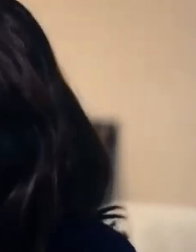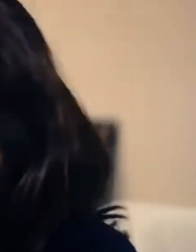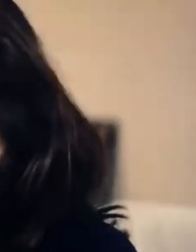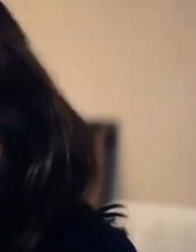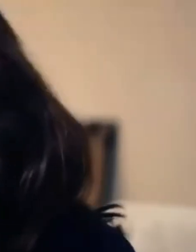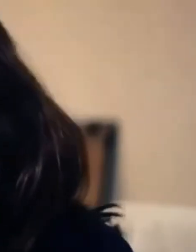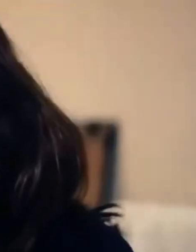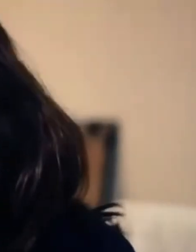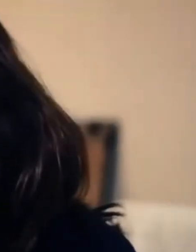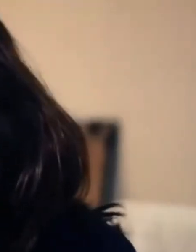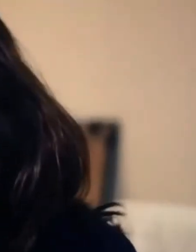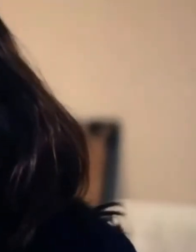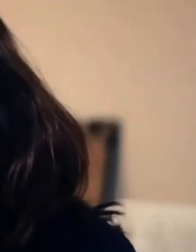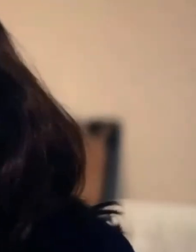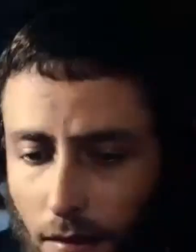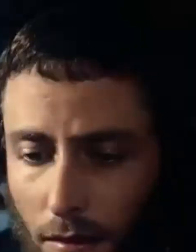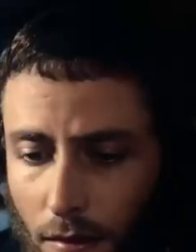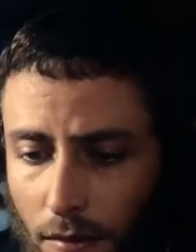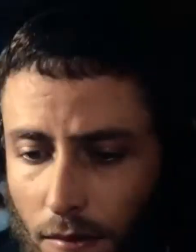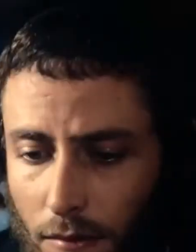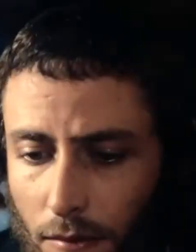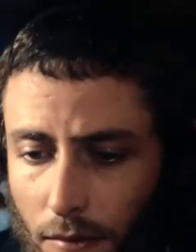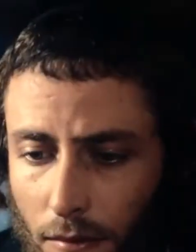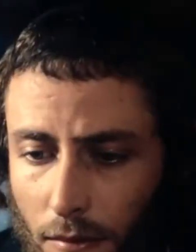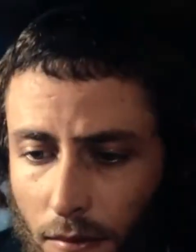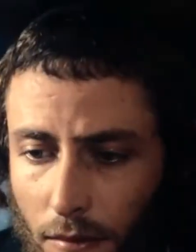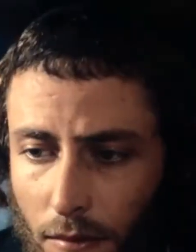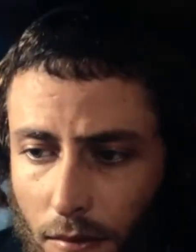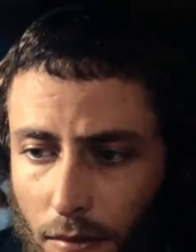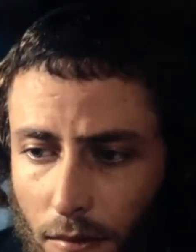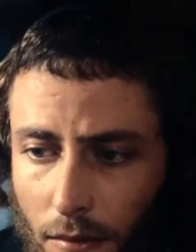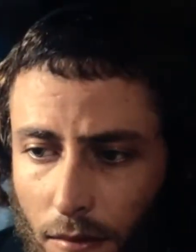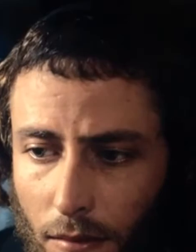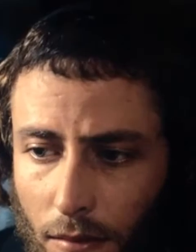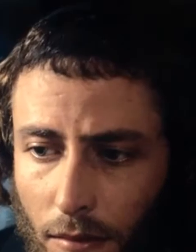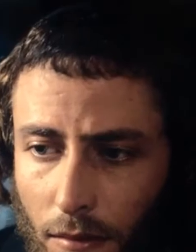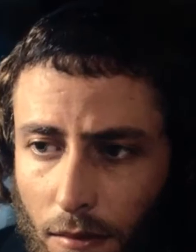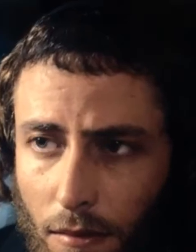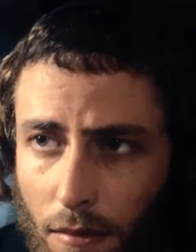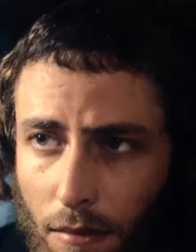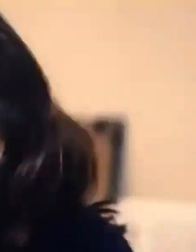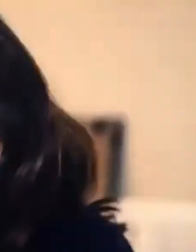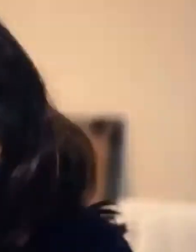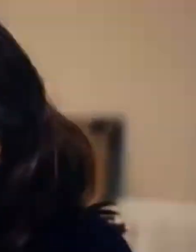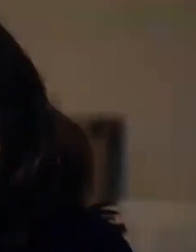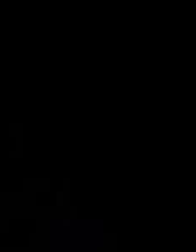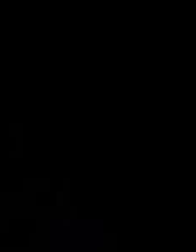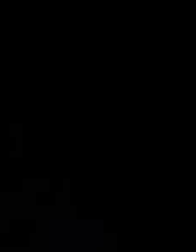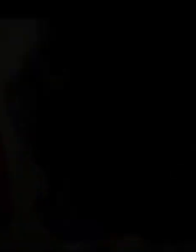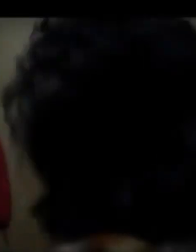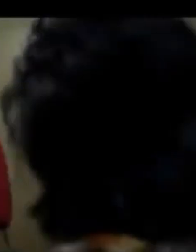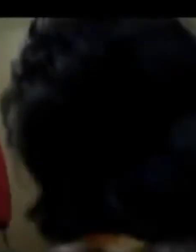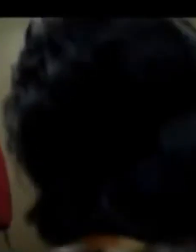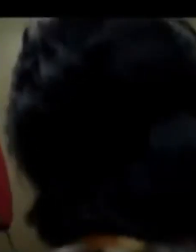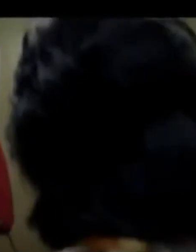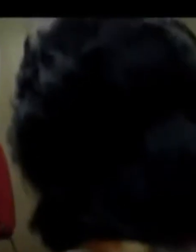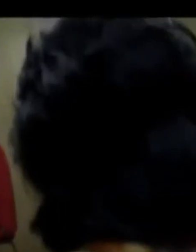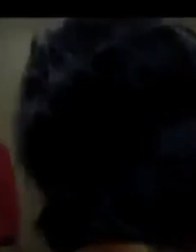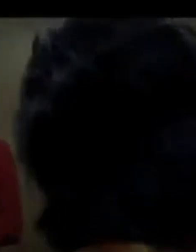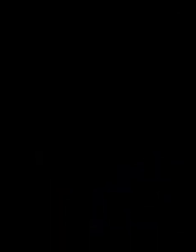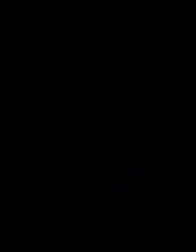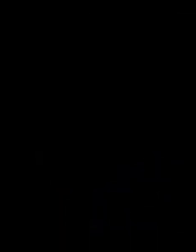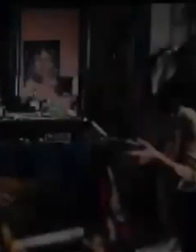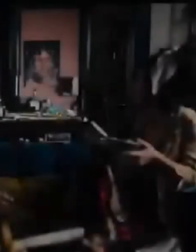לבית, לרעיתים, עוד משפחה, עוד ילדים, עוד חיים, אין לי כוח. You must be Betty